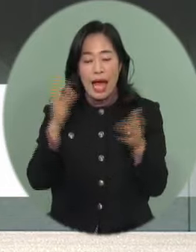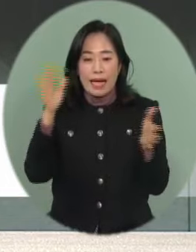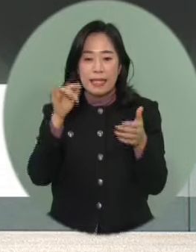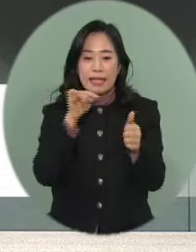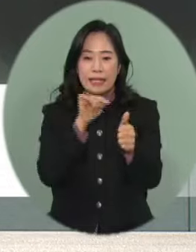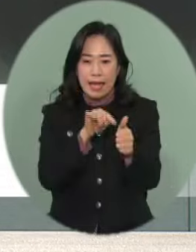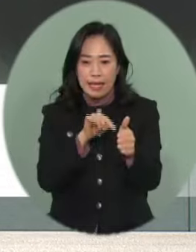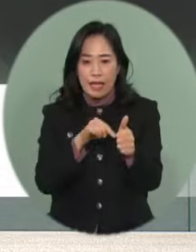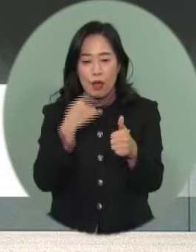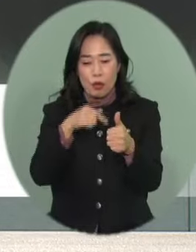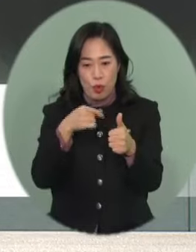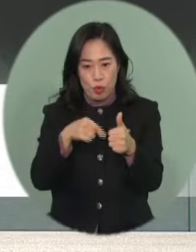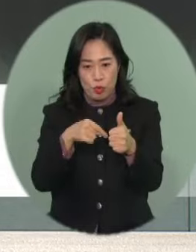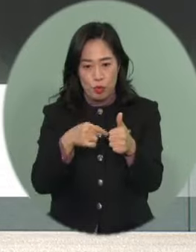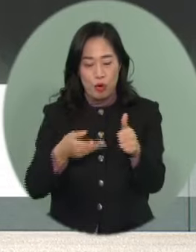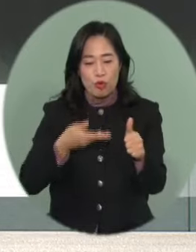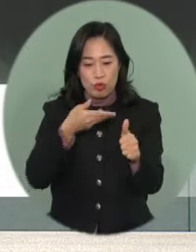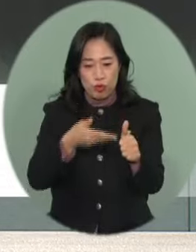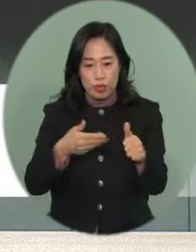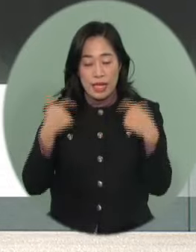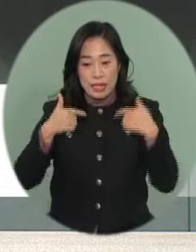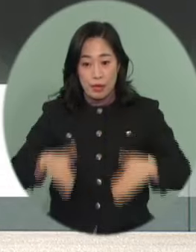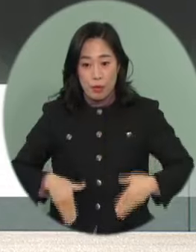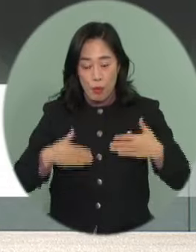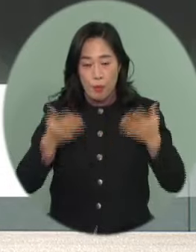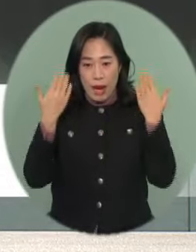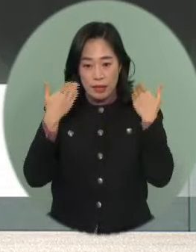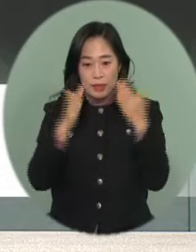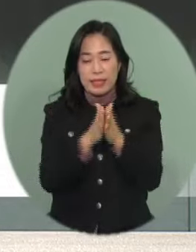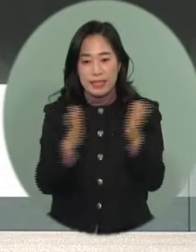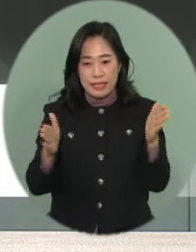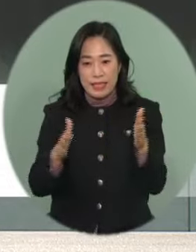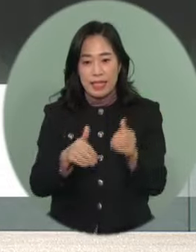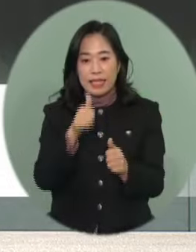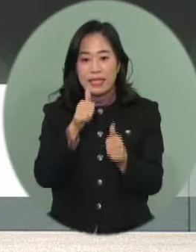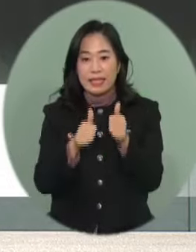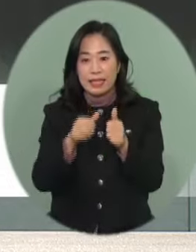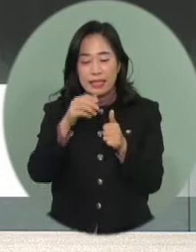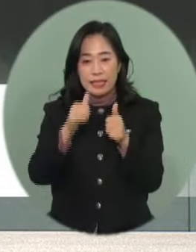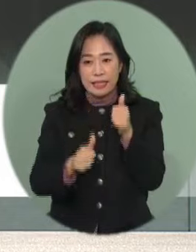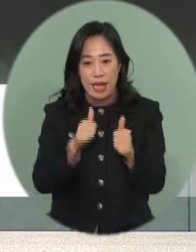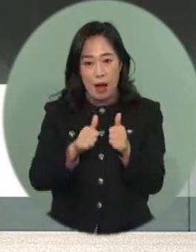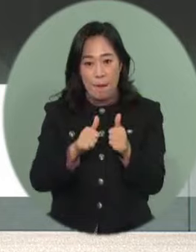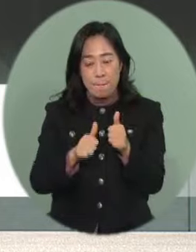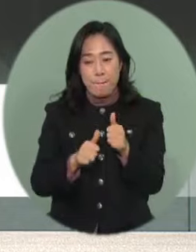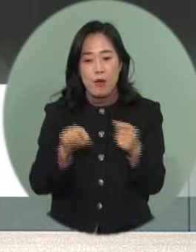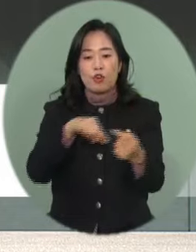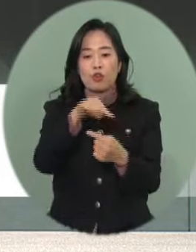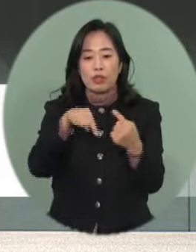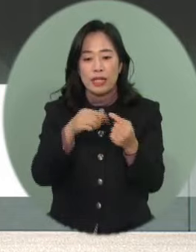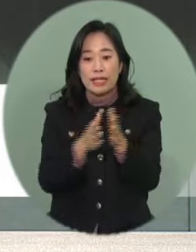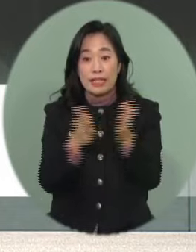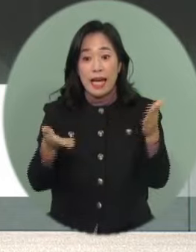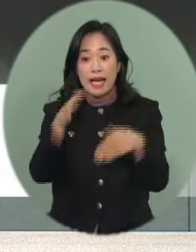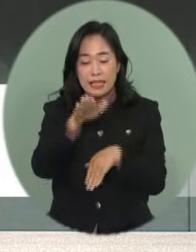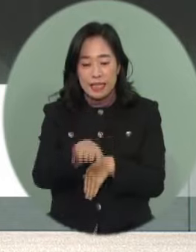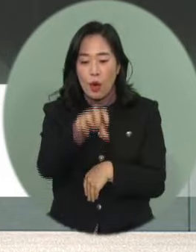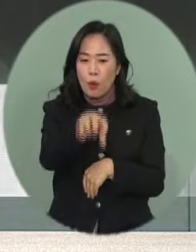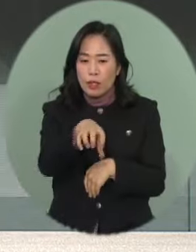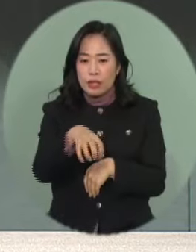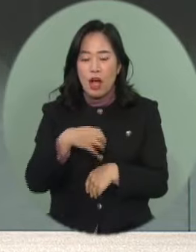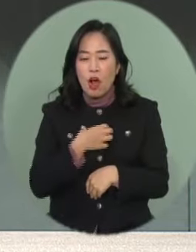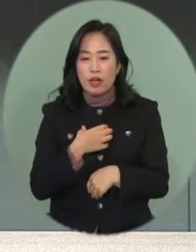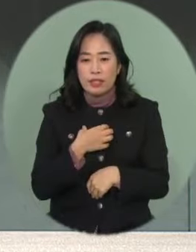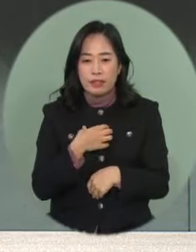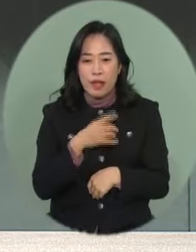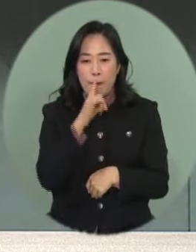프로그램을 제공하는 늘봄 학교를 시작합니다. 당장 시범 운영에 들어가는데 현장에선 우려의 목소리가 많습니다.